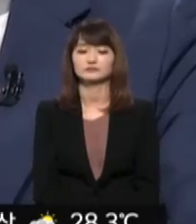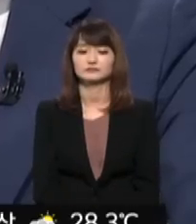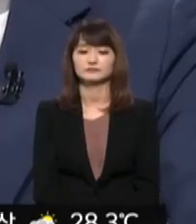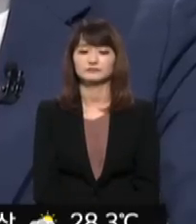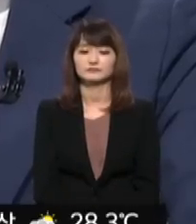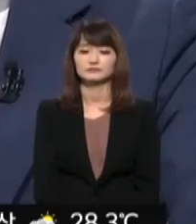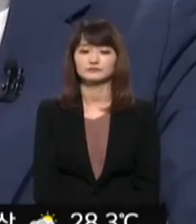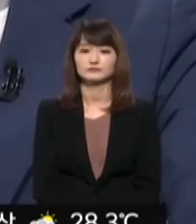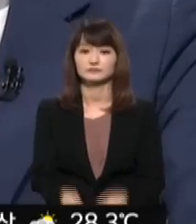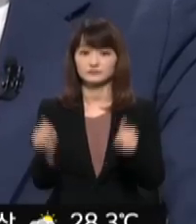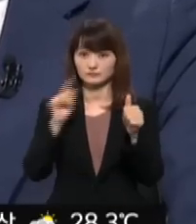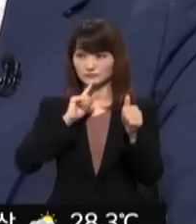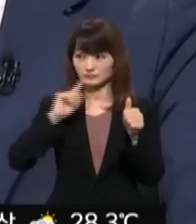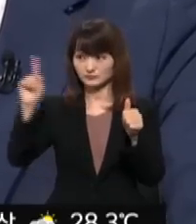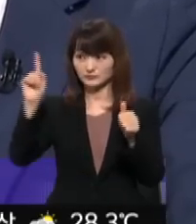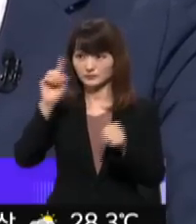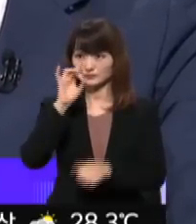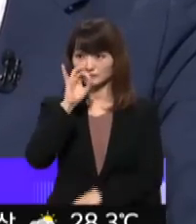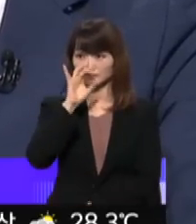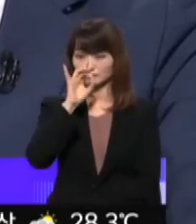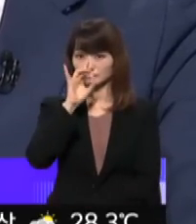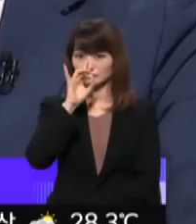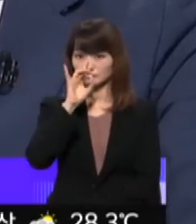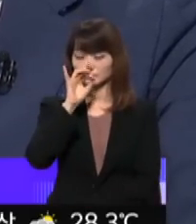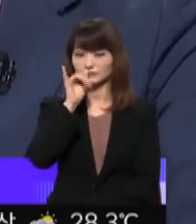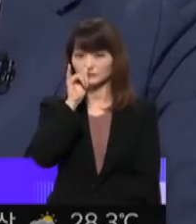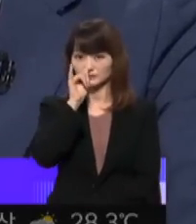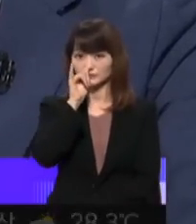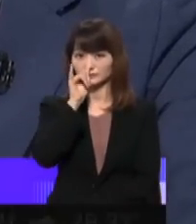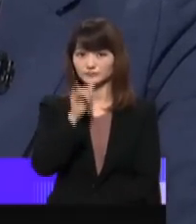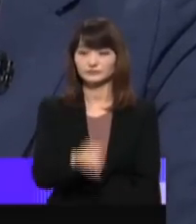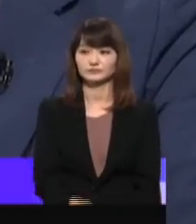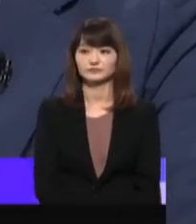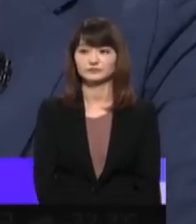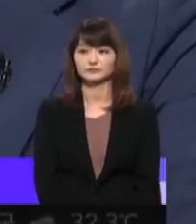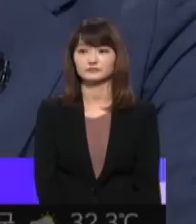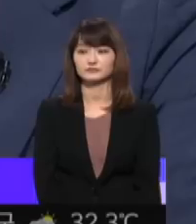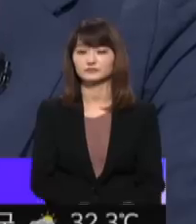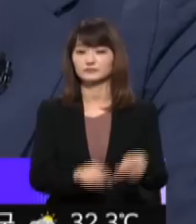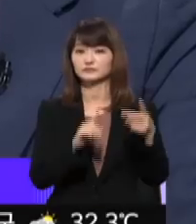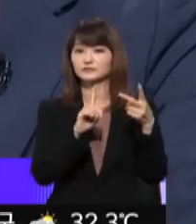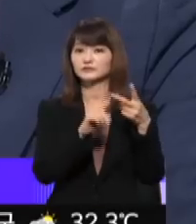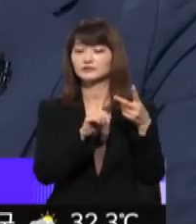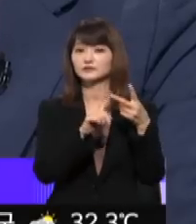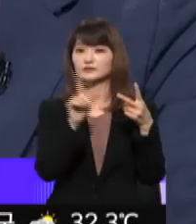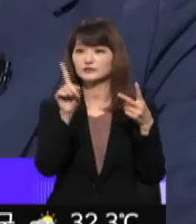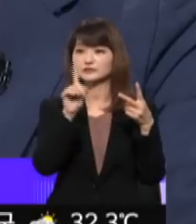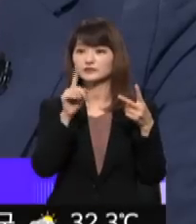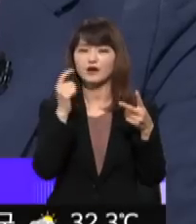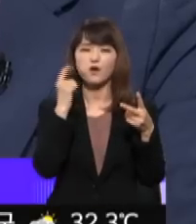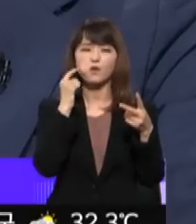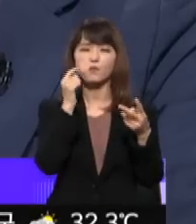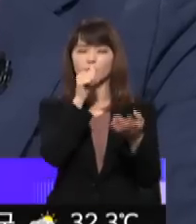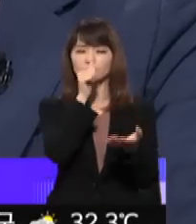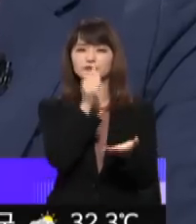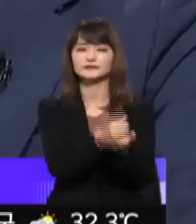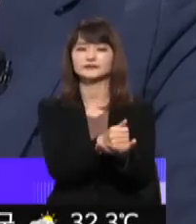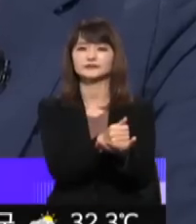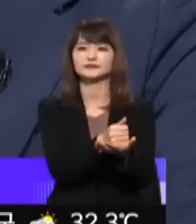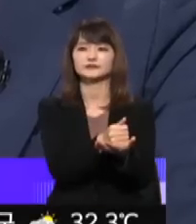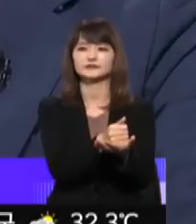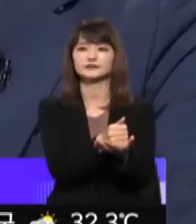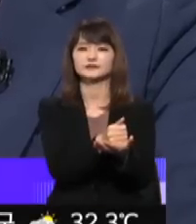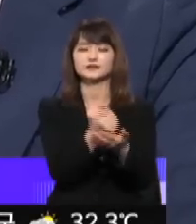이게 기소가 안 된다는 쪽으로 이제 기울 수 있는 거고 하나 남은게 이제 그런 얘기도 있잖아요 무고 무고